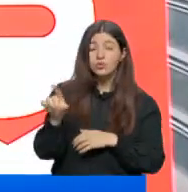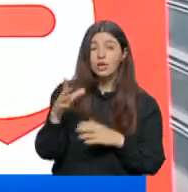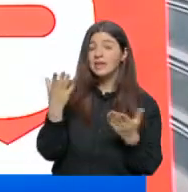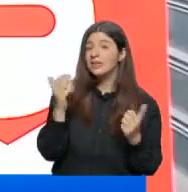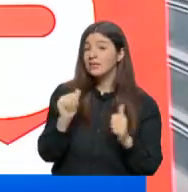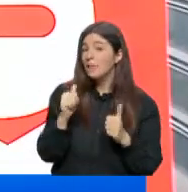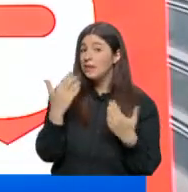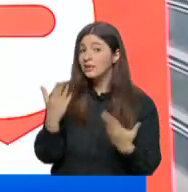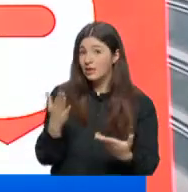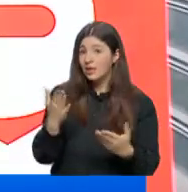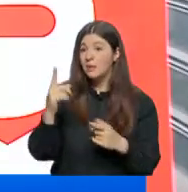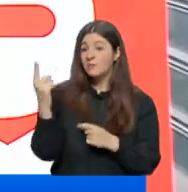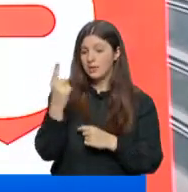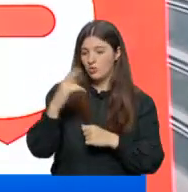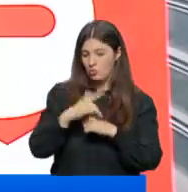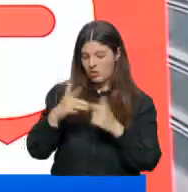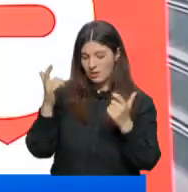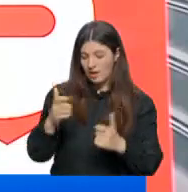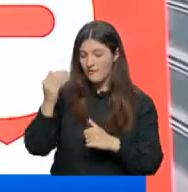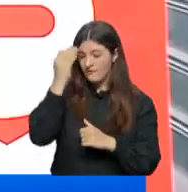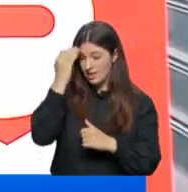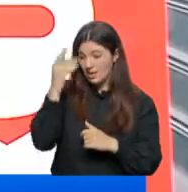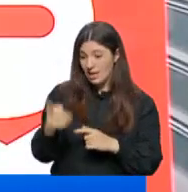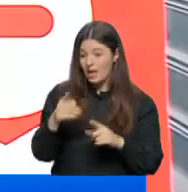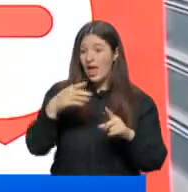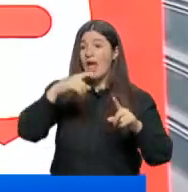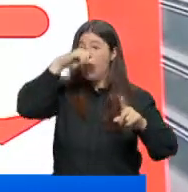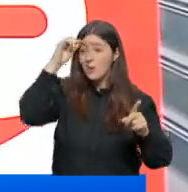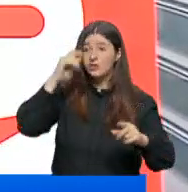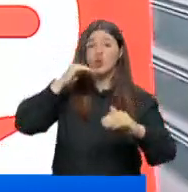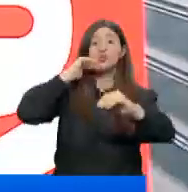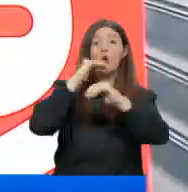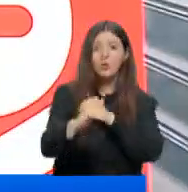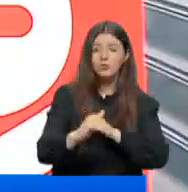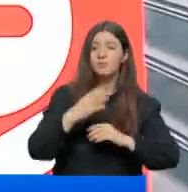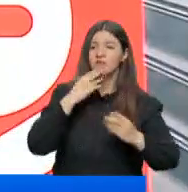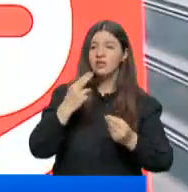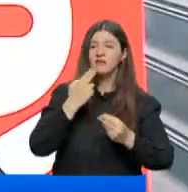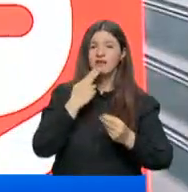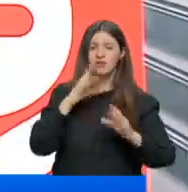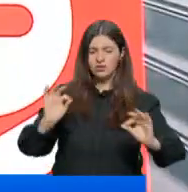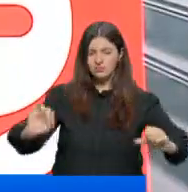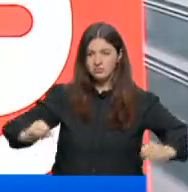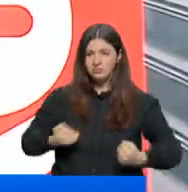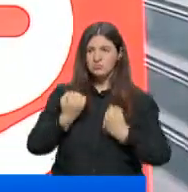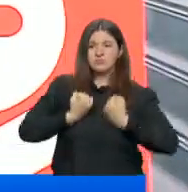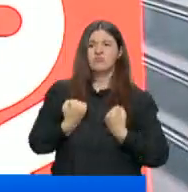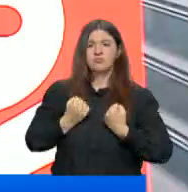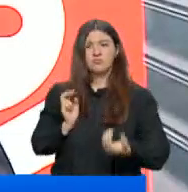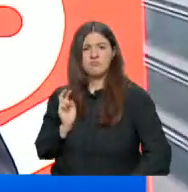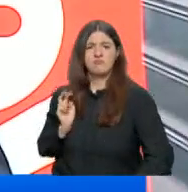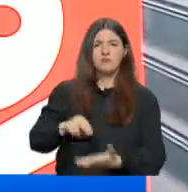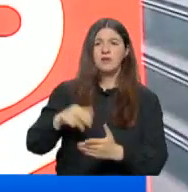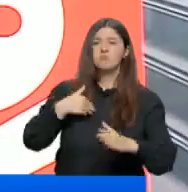Ne zaman ki bir ülkede yoksullar, emekçiler, halk, gençler, kadınlar şöyle bir kol kola girer.